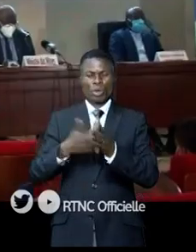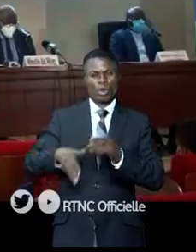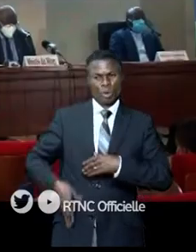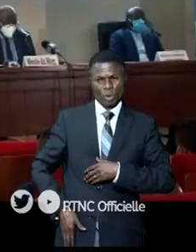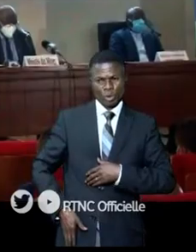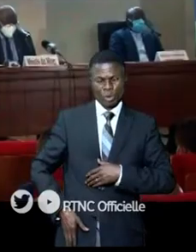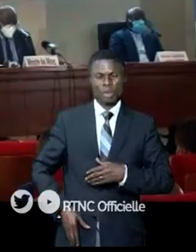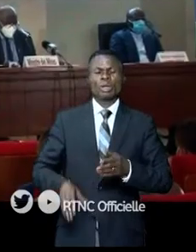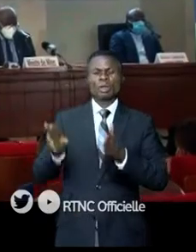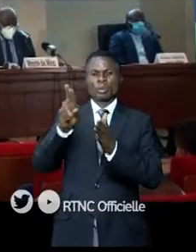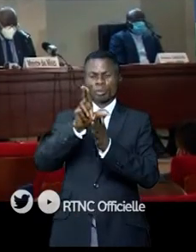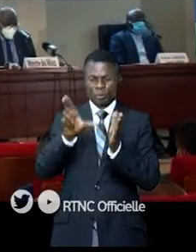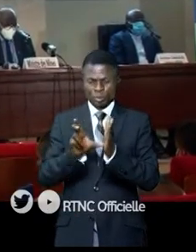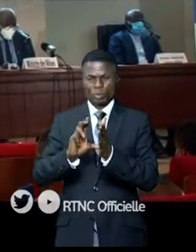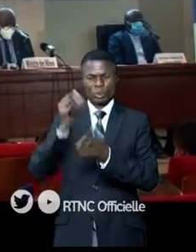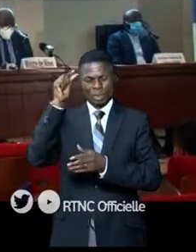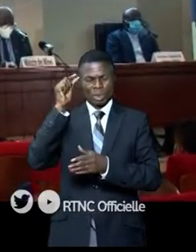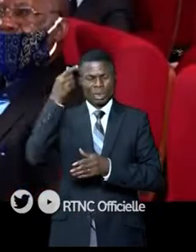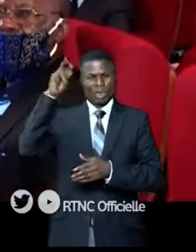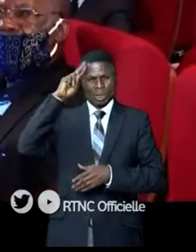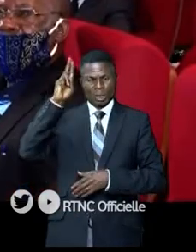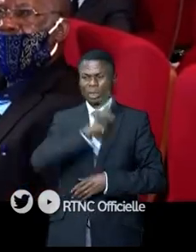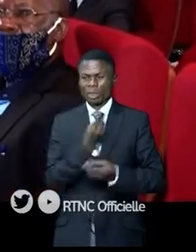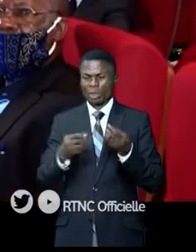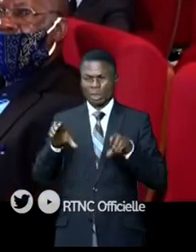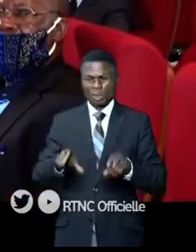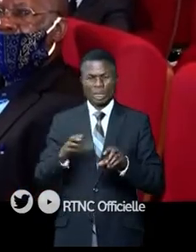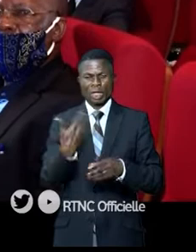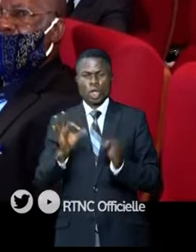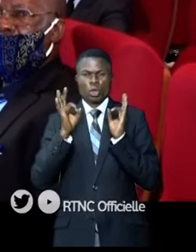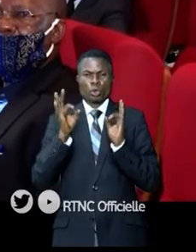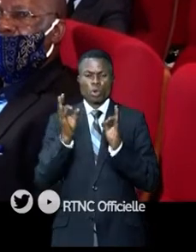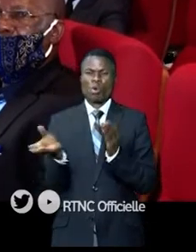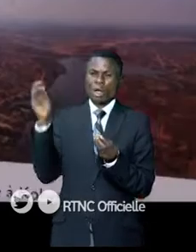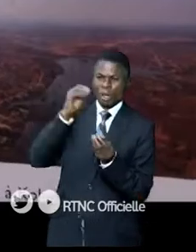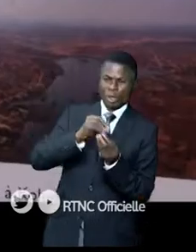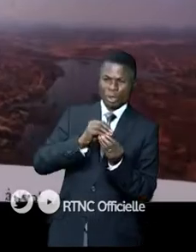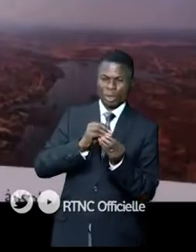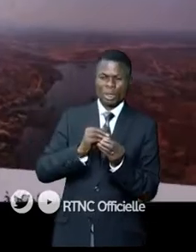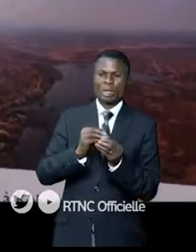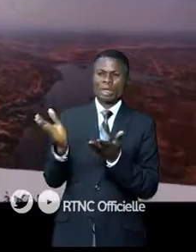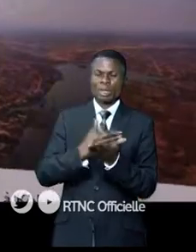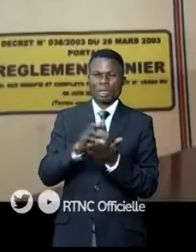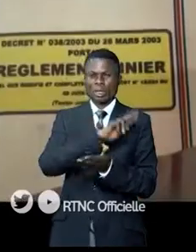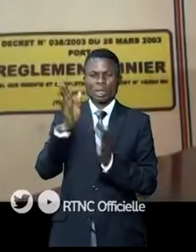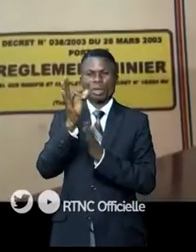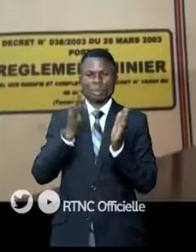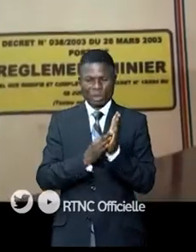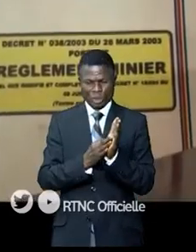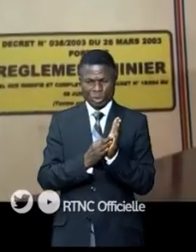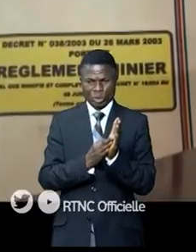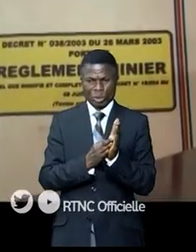minier révisé et annoté de la RDC » reprend les innovations introduites dans l'édition 2018 de ce